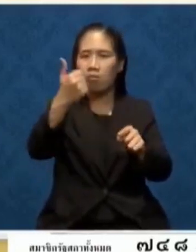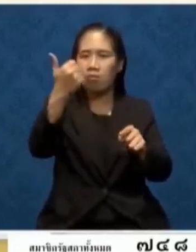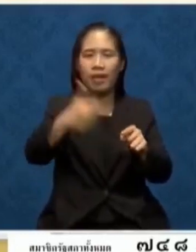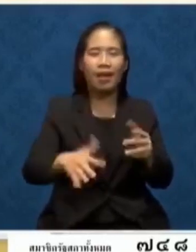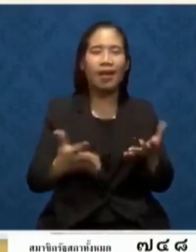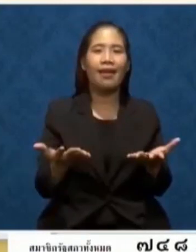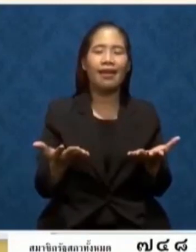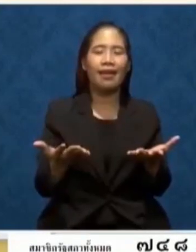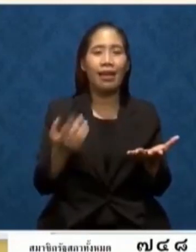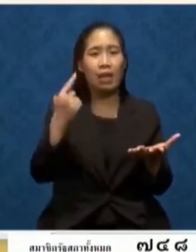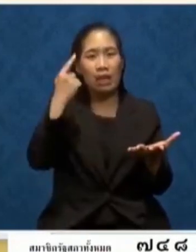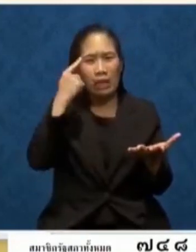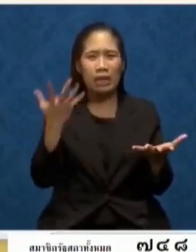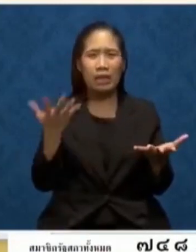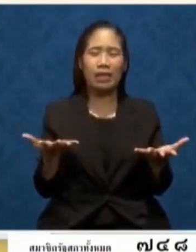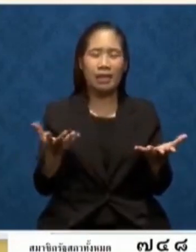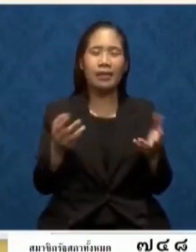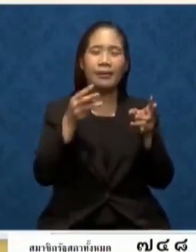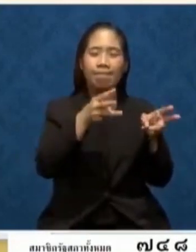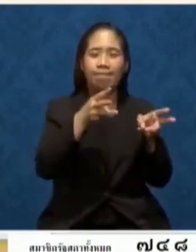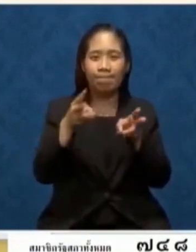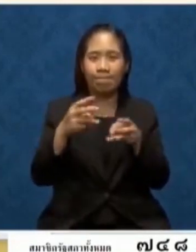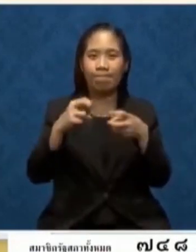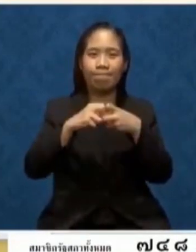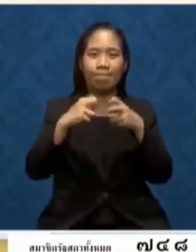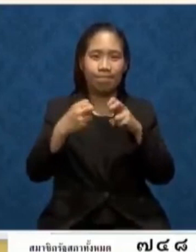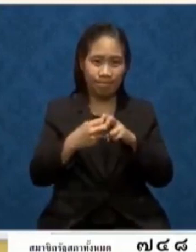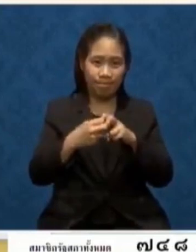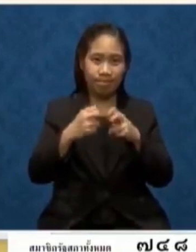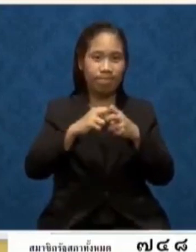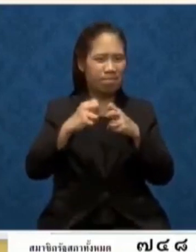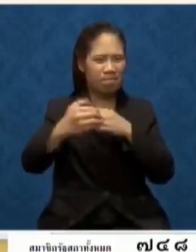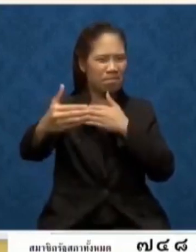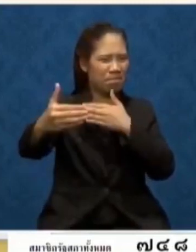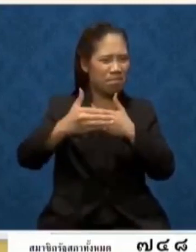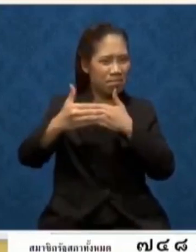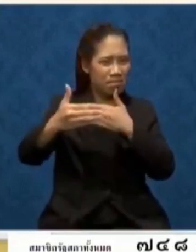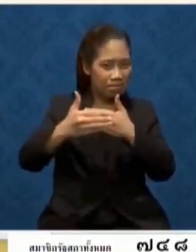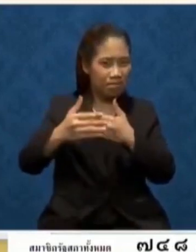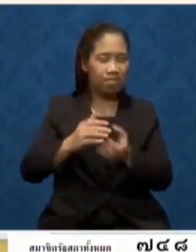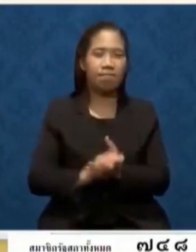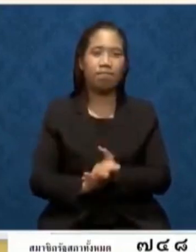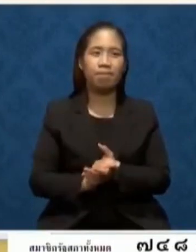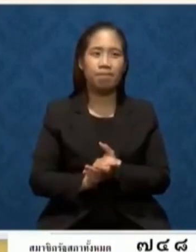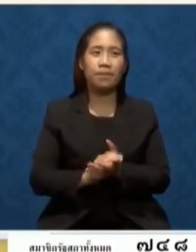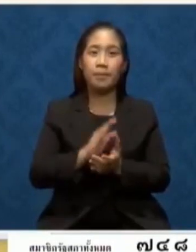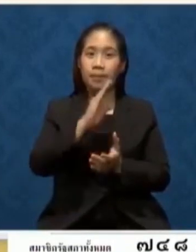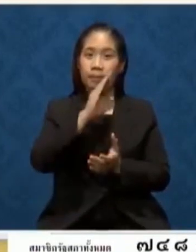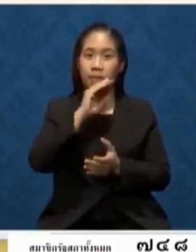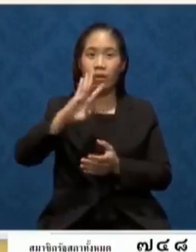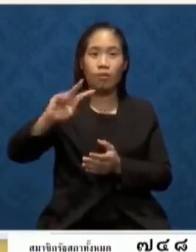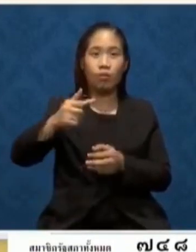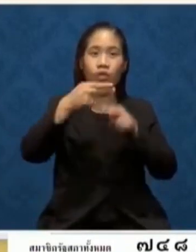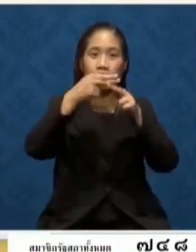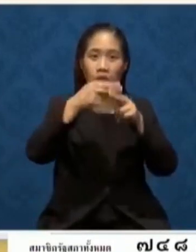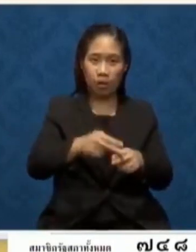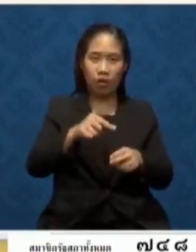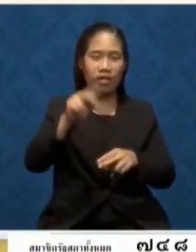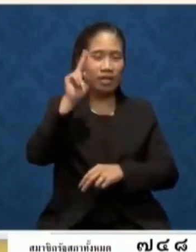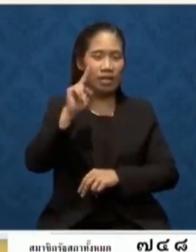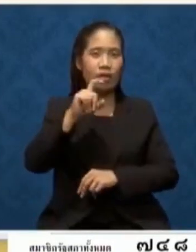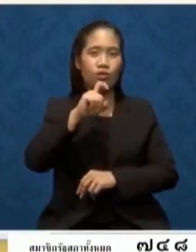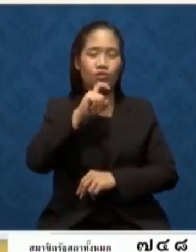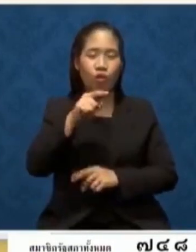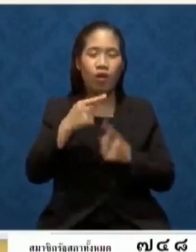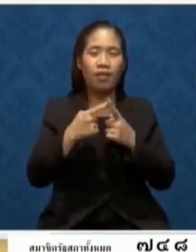ไม่ต้องเป็นแคนดิเดตนั่นเป็นปัญหาระยะที่ไม่ไกลนักก็คือในระหว่างที่บทเฉพาะการยังมีผลอยู่แต่